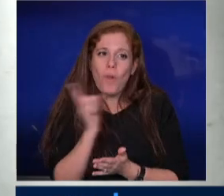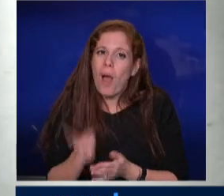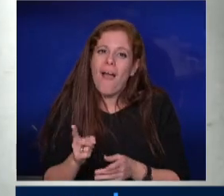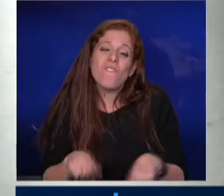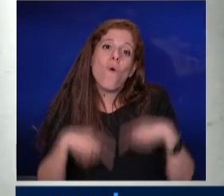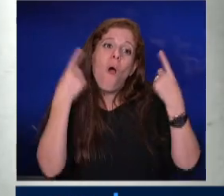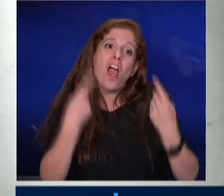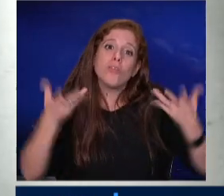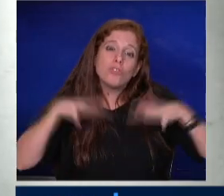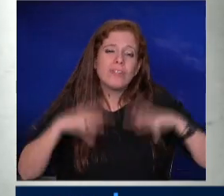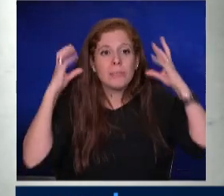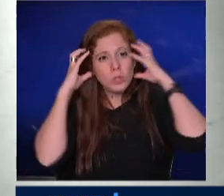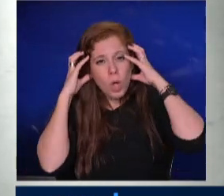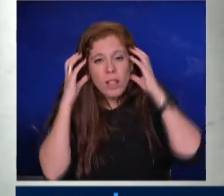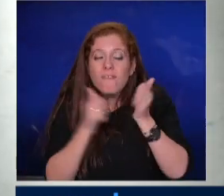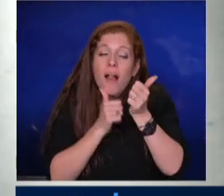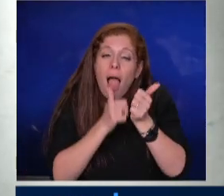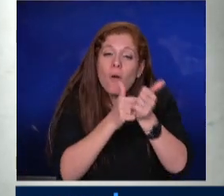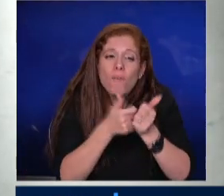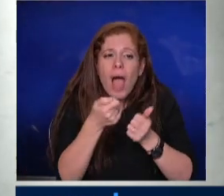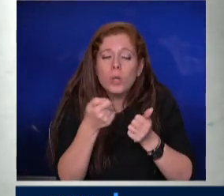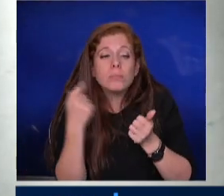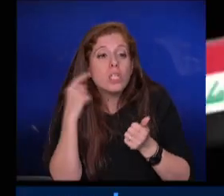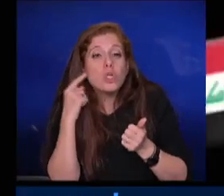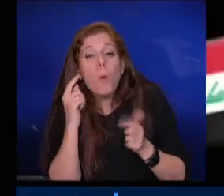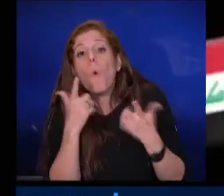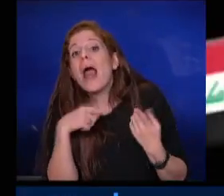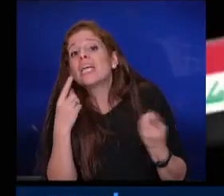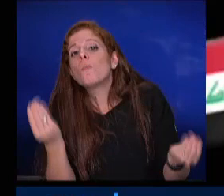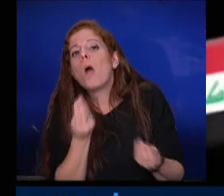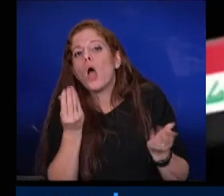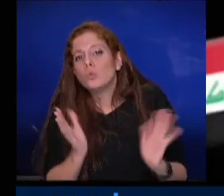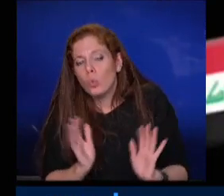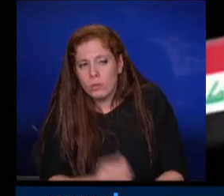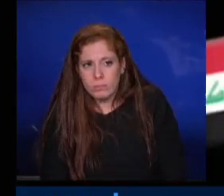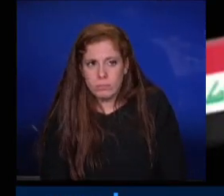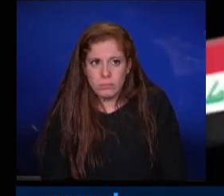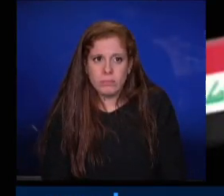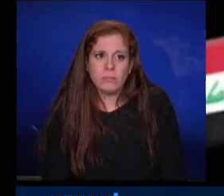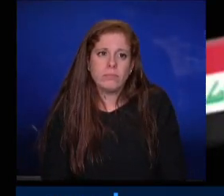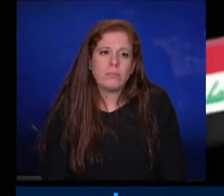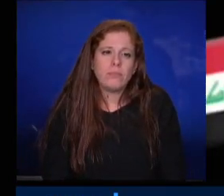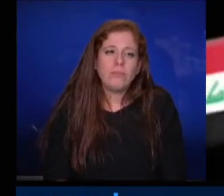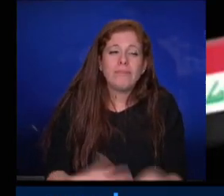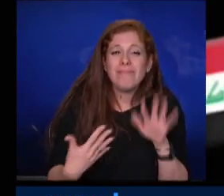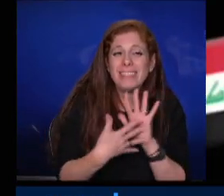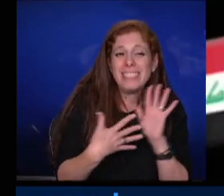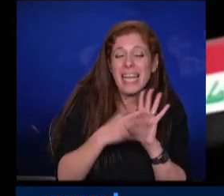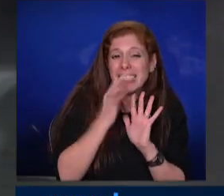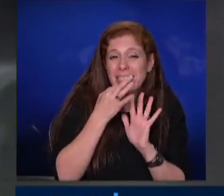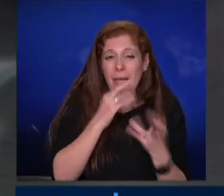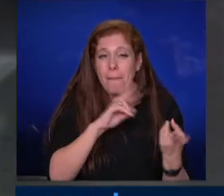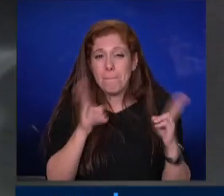עם אוזניות ולעקוב אחר ערוץ אלמנר כדי לשמוע אולי יגידו משהו. סקרי הצעירים בעולם הערבי